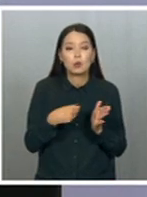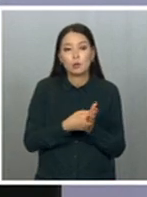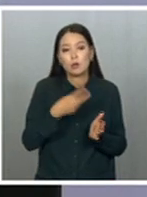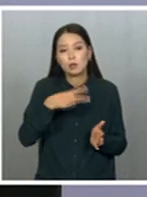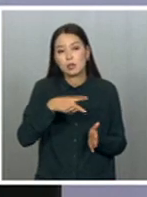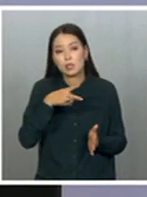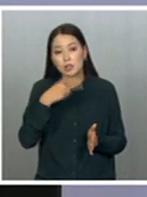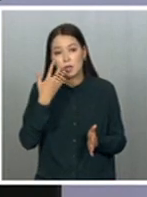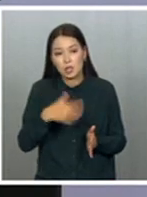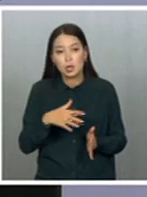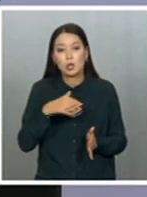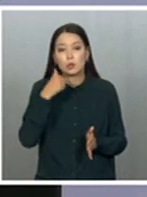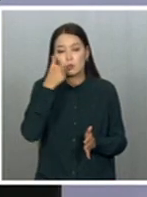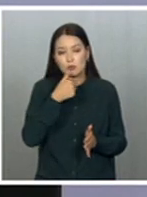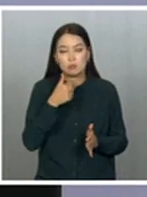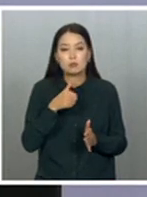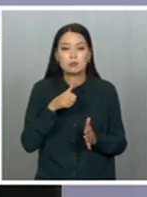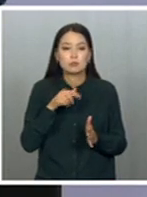қарай енуге тиісті.